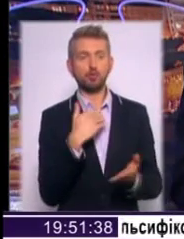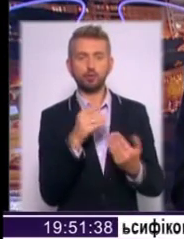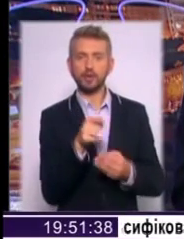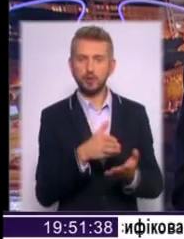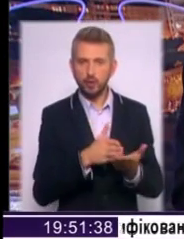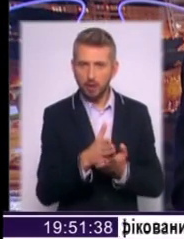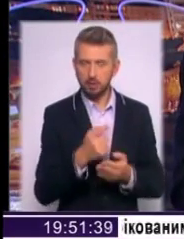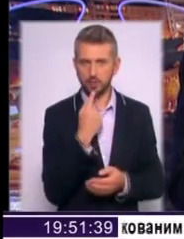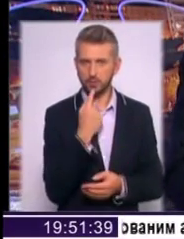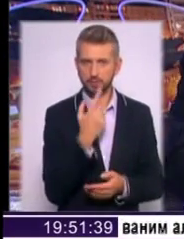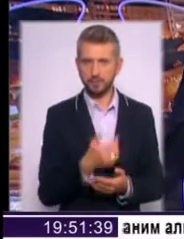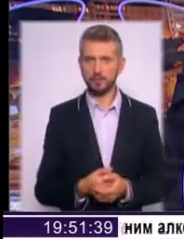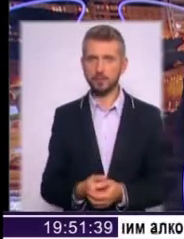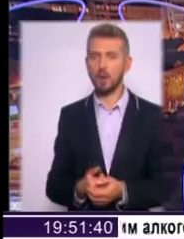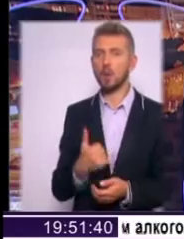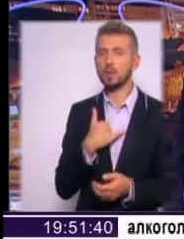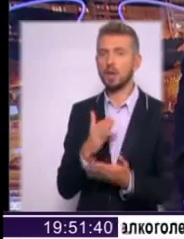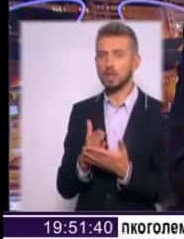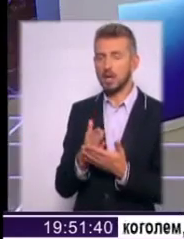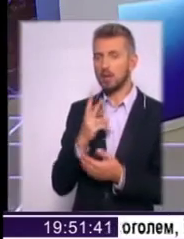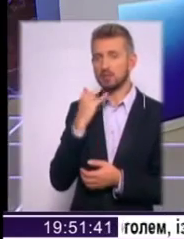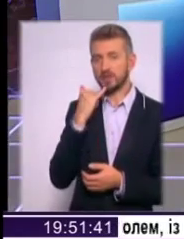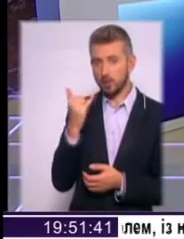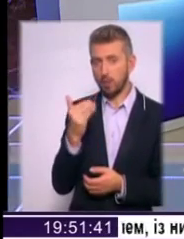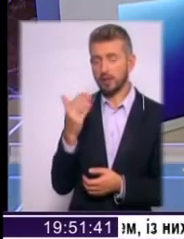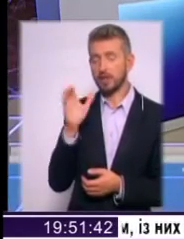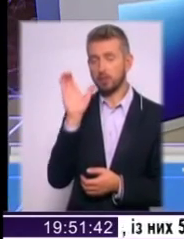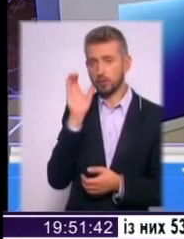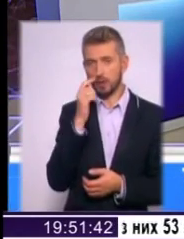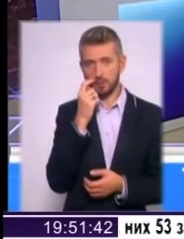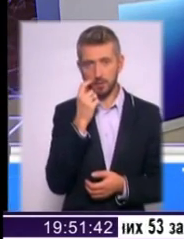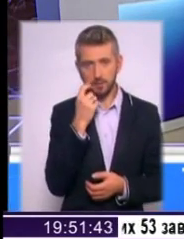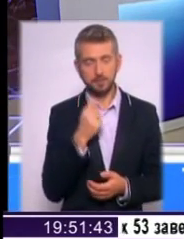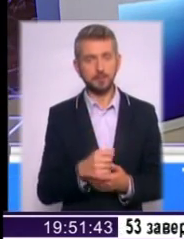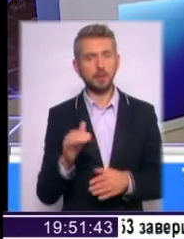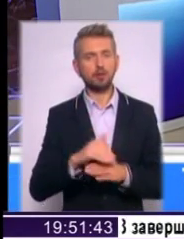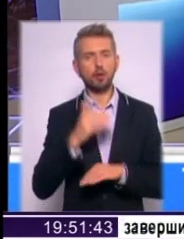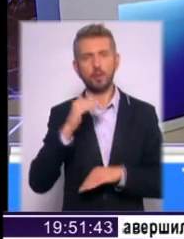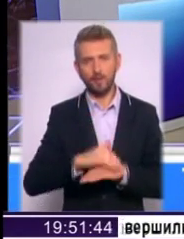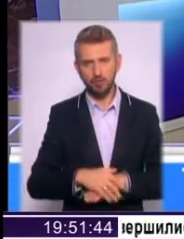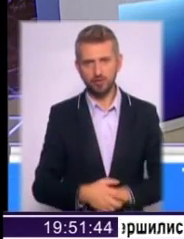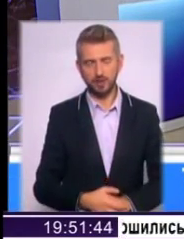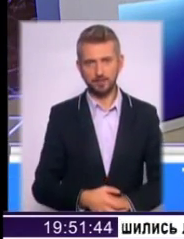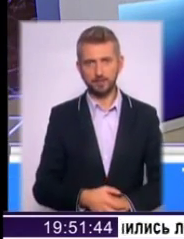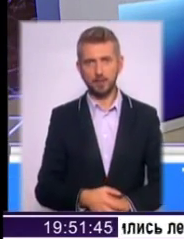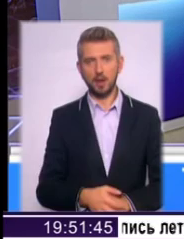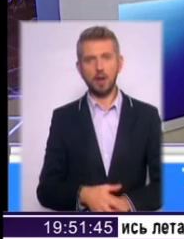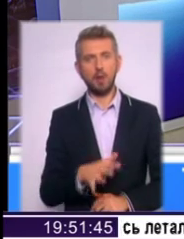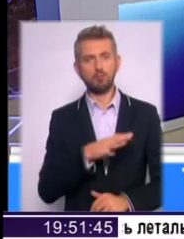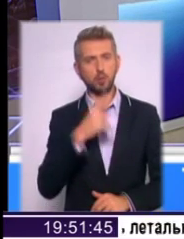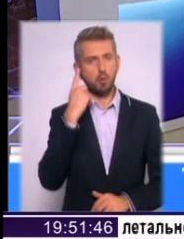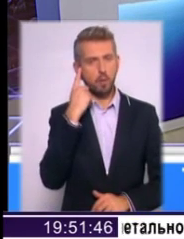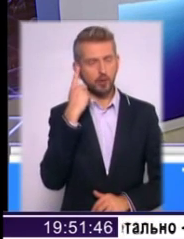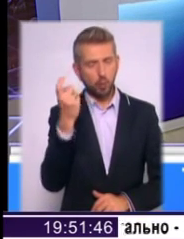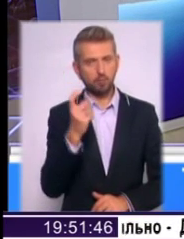трошки складніше. Пане Ілю, у нас з'явився глядач, давайте послухаємо, далі продовжимо. Прошу, будь ласка. Доброго вечора. Доброго вечора. Було